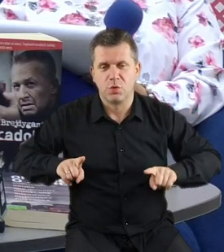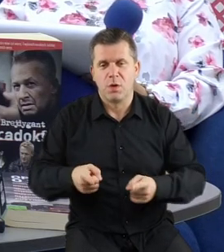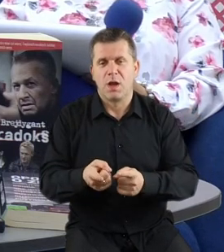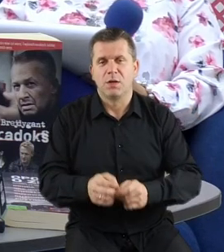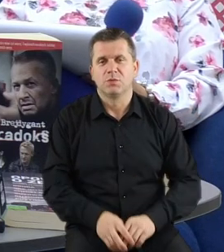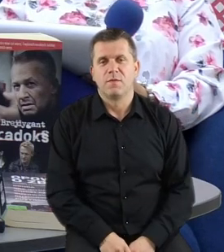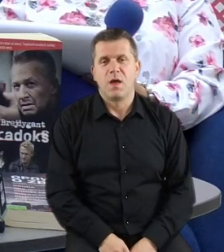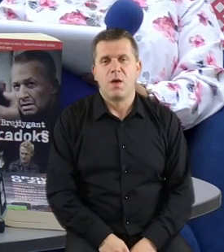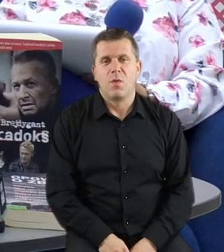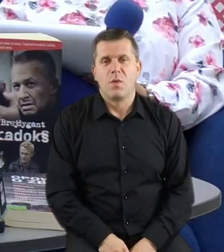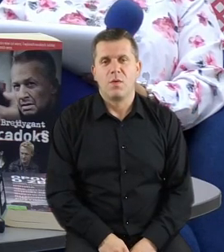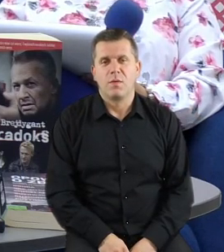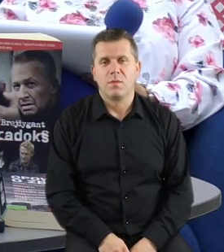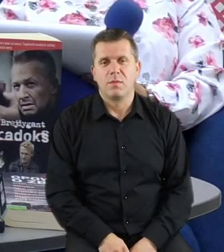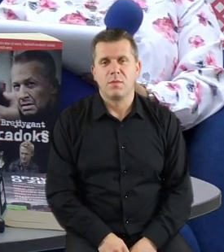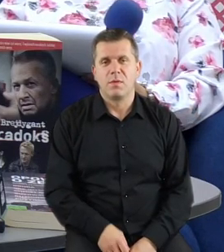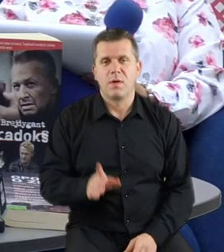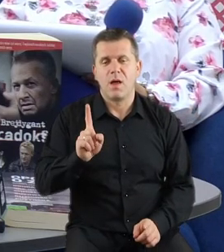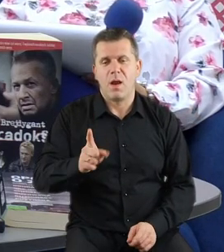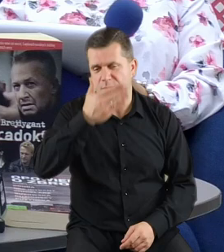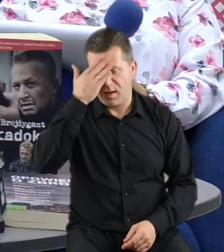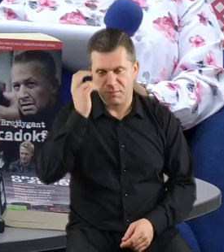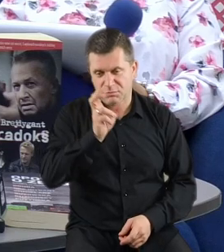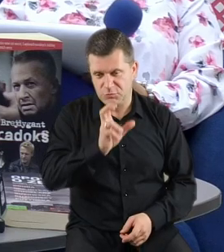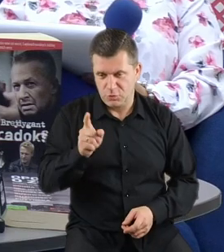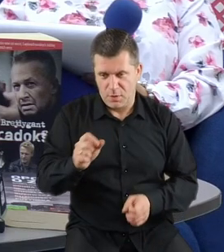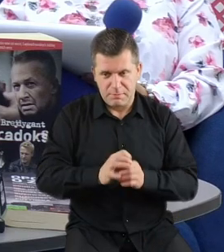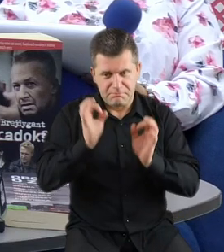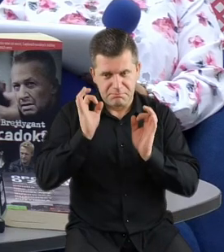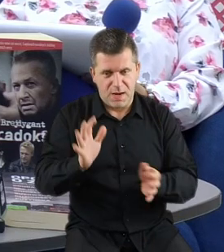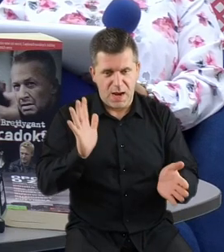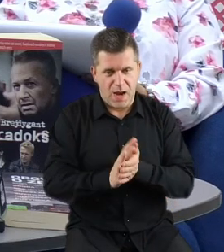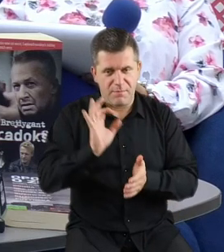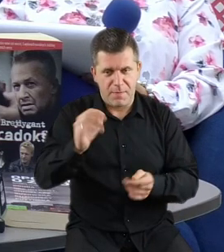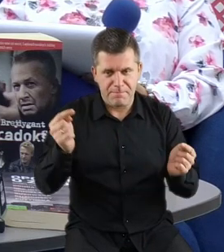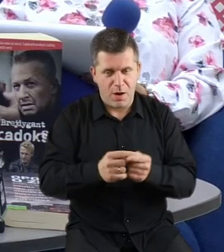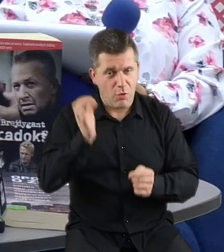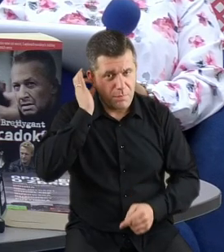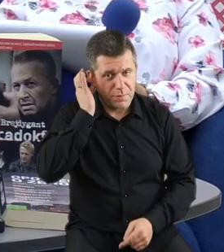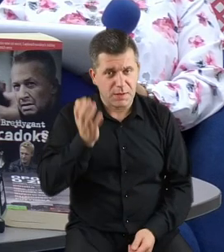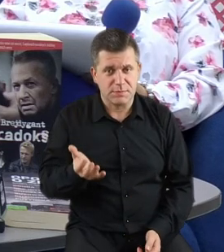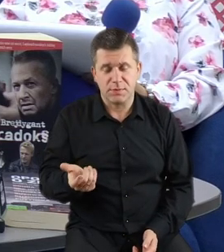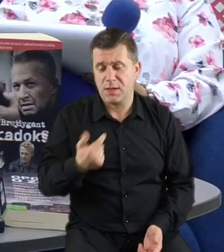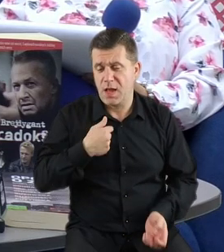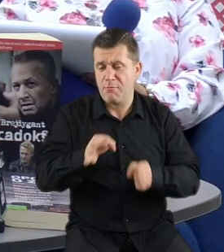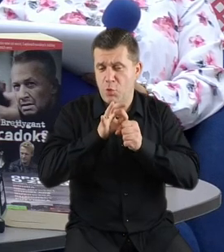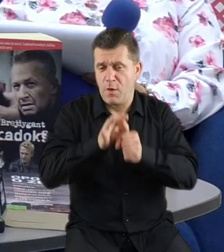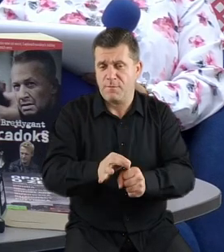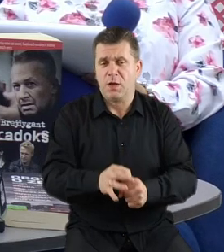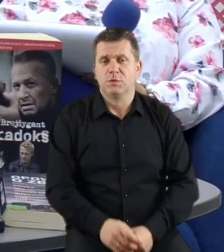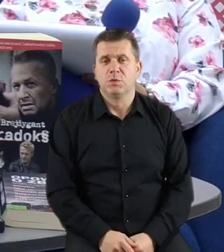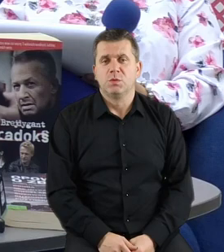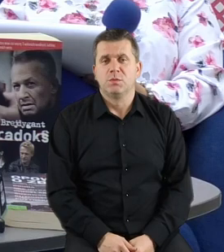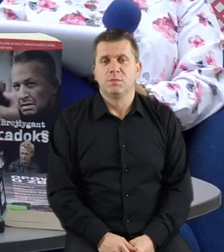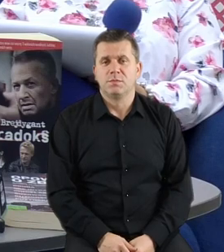inaczej zorganizowało. I, no ale to znów nie wiem, czy to jest pierwiastek kobiecy. Natomiast ja